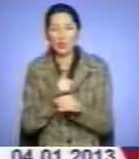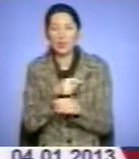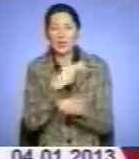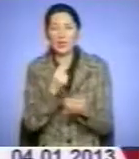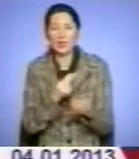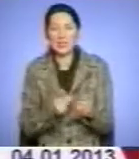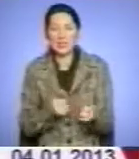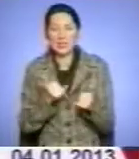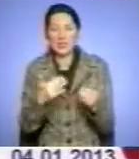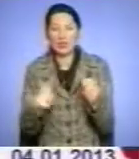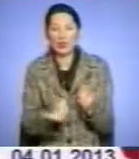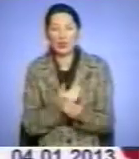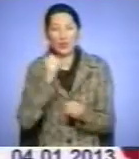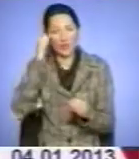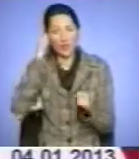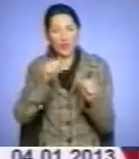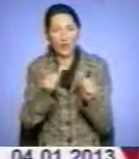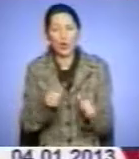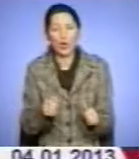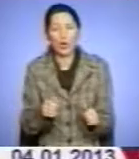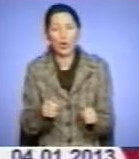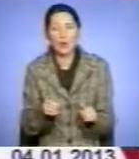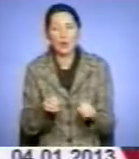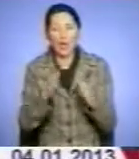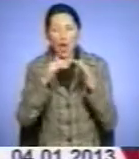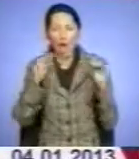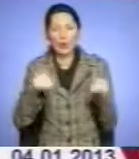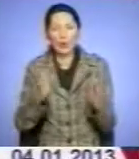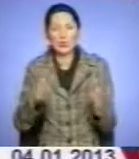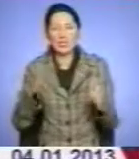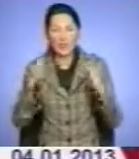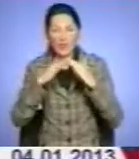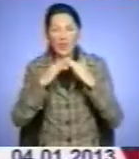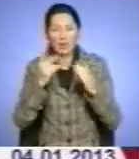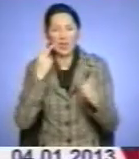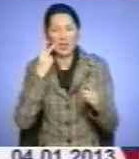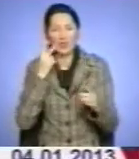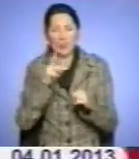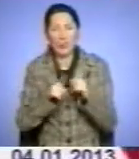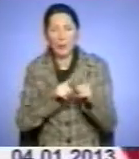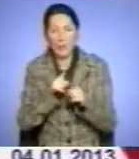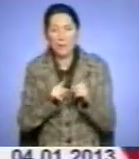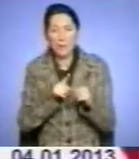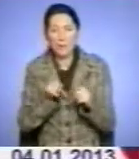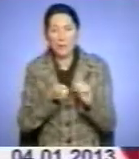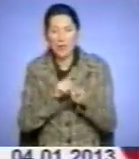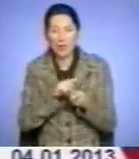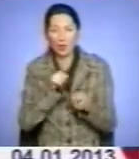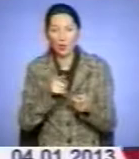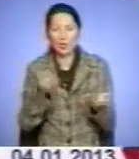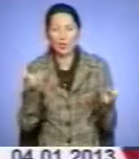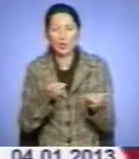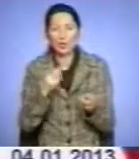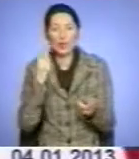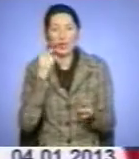для нових фігур, адже шопка тільки верх завжди перероблюється, ну, тому що тут потрібно